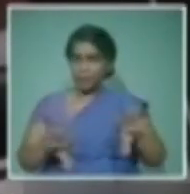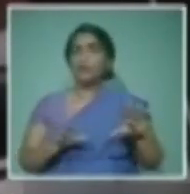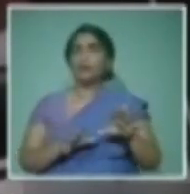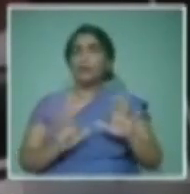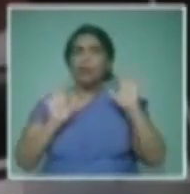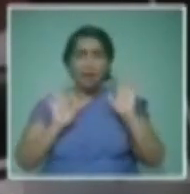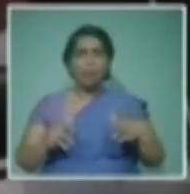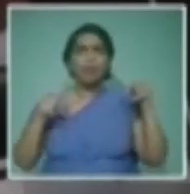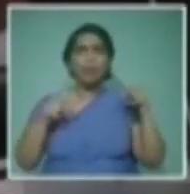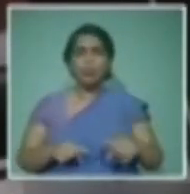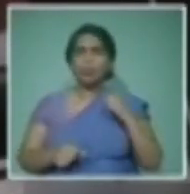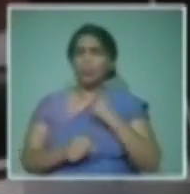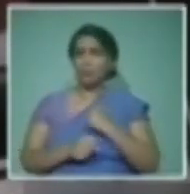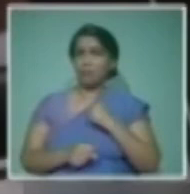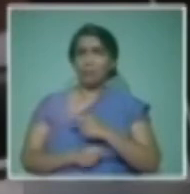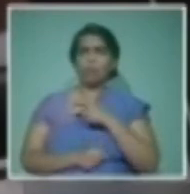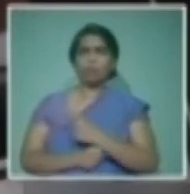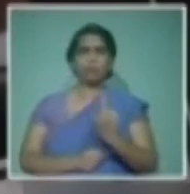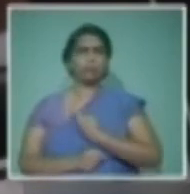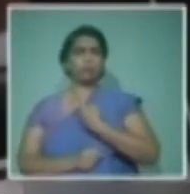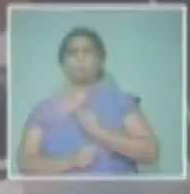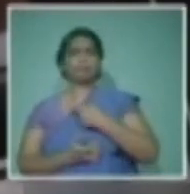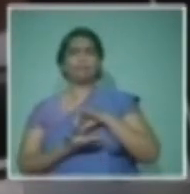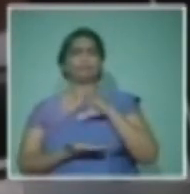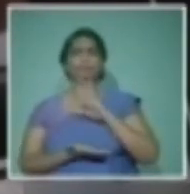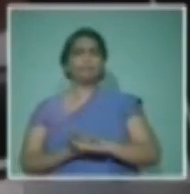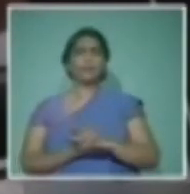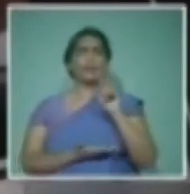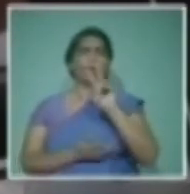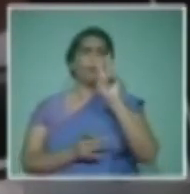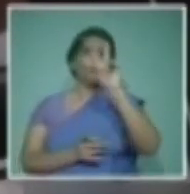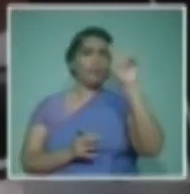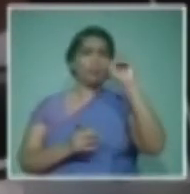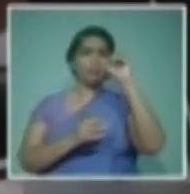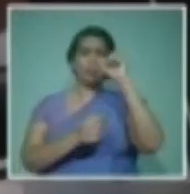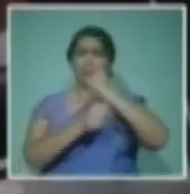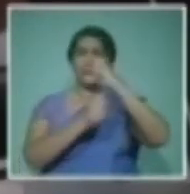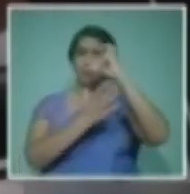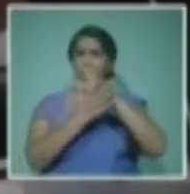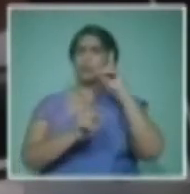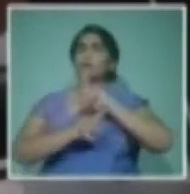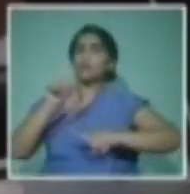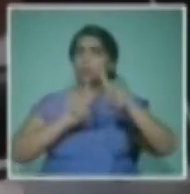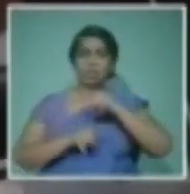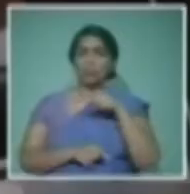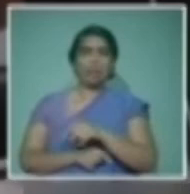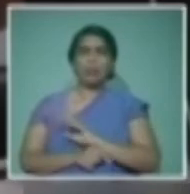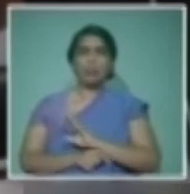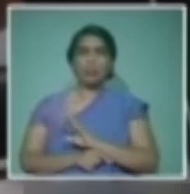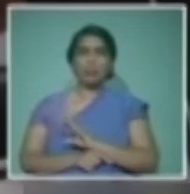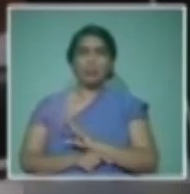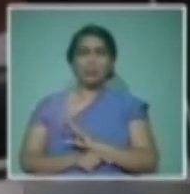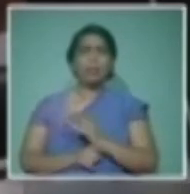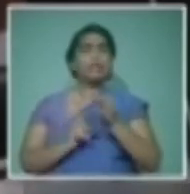කියලා. නමුත් දැන් ආණ්ඩු පක්ෂය ඒකපාක්ෂිකව තීරණය කළා 22 වෙනි ආණ්ඩුක්‍රම ව්‍යවස්ථා සංශෝධනයේ සාකච්ඡාවට ගන්නවා වෙනුවට